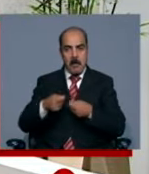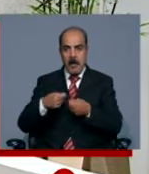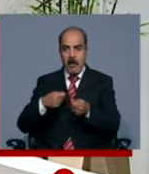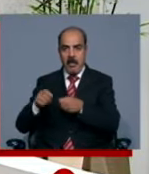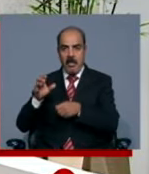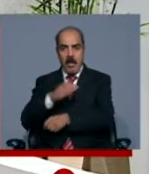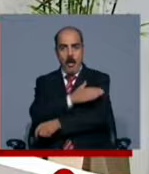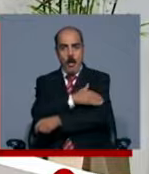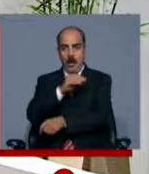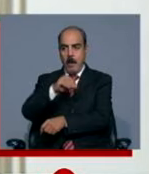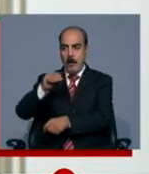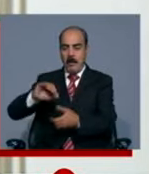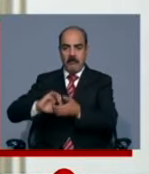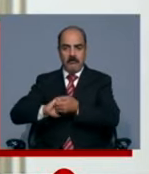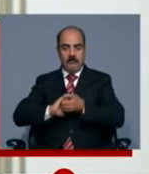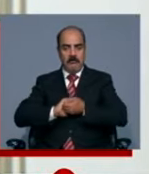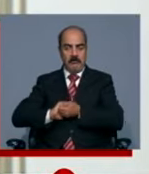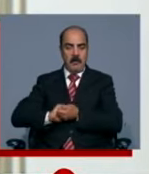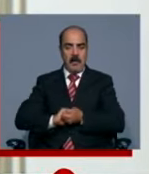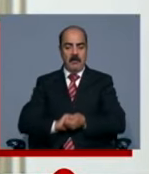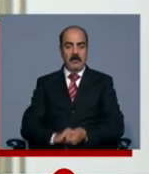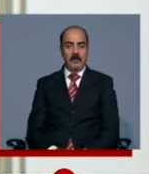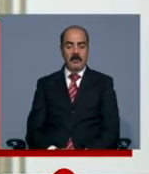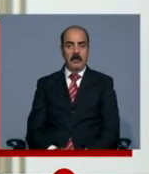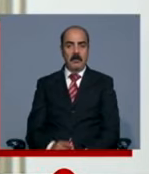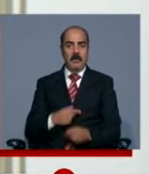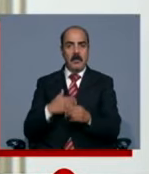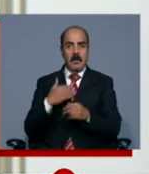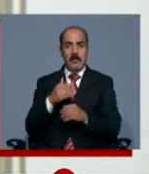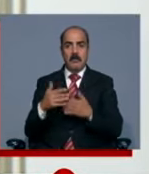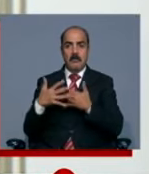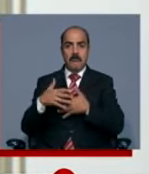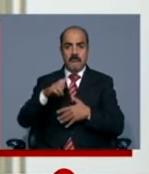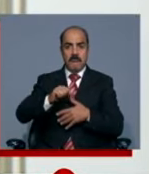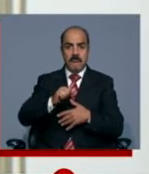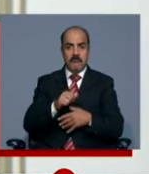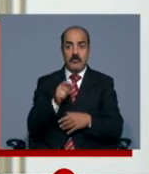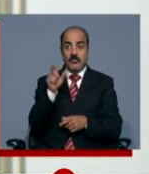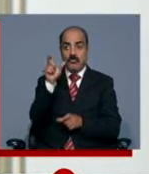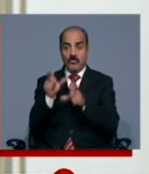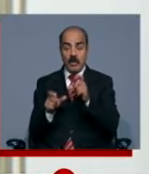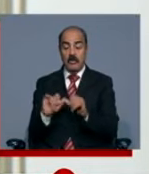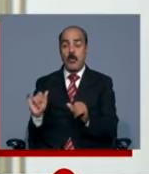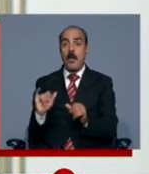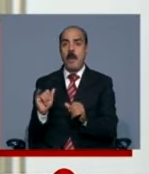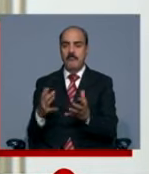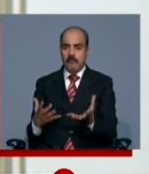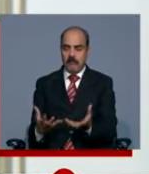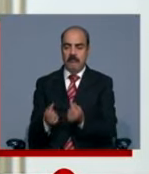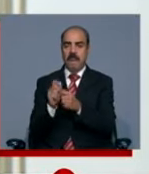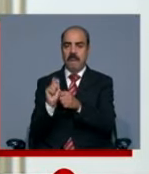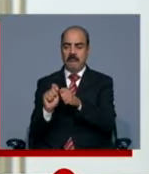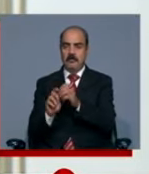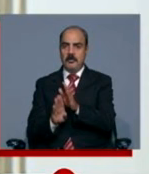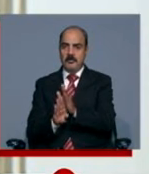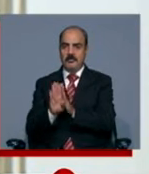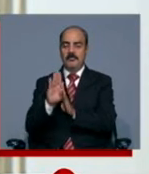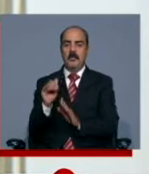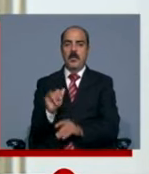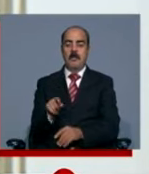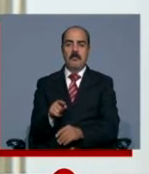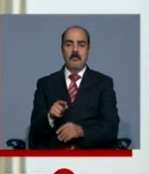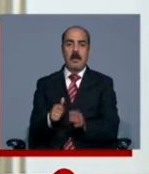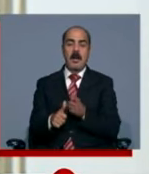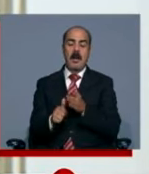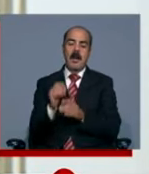الاقتصادي بين دولنا، مع إلاء الاستثمار في الموارد البشرية الأهمية القصوى